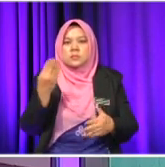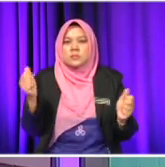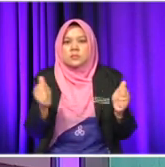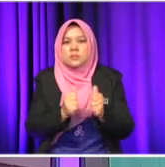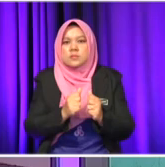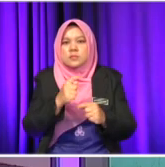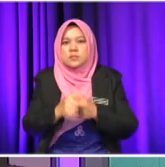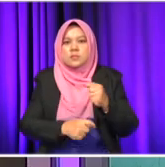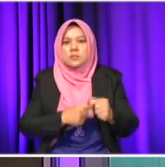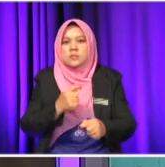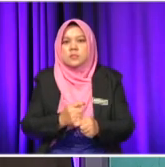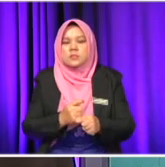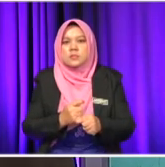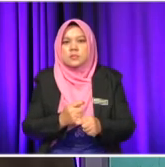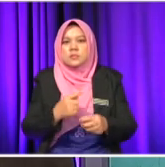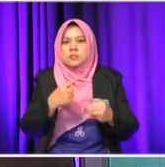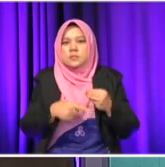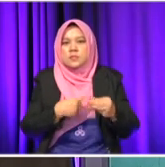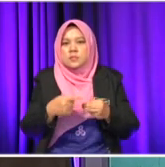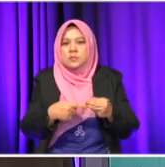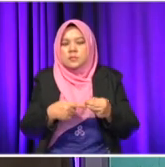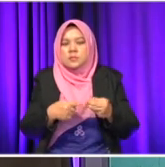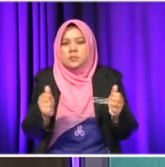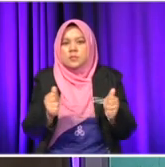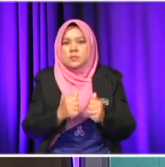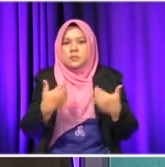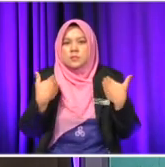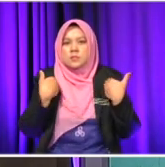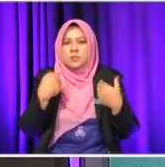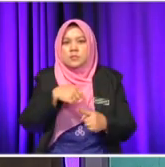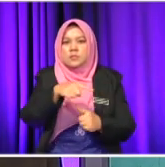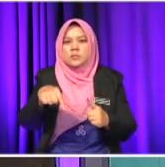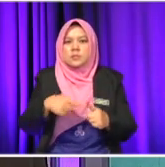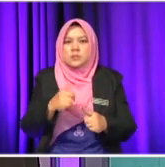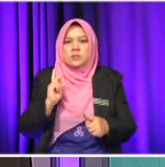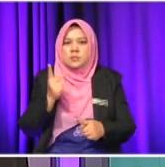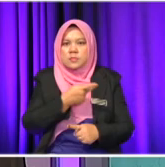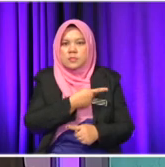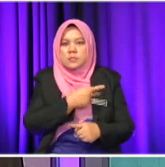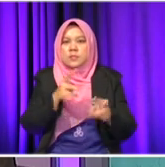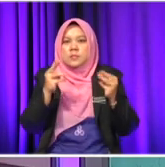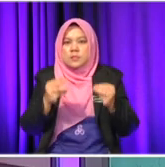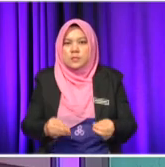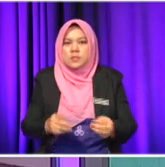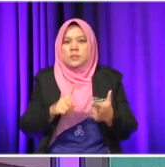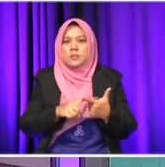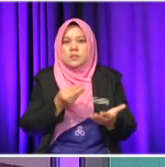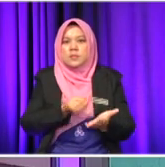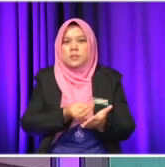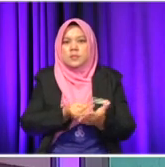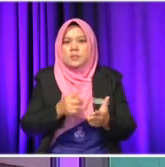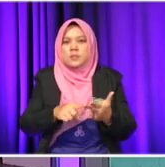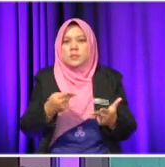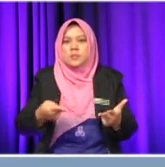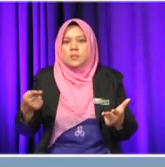inilah antara 4 sumber yang berkaitan yang memang ada di sekeliling kamu cek ulang semua manusia modal bahan mentah dan